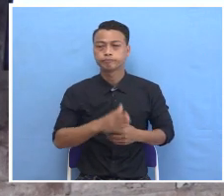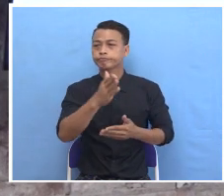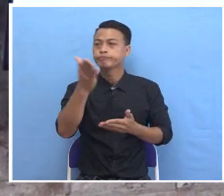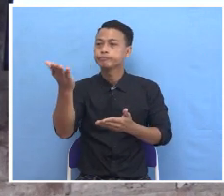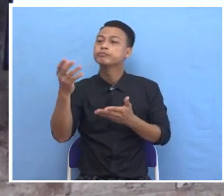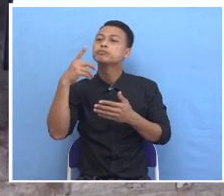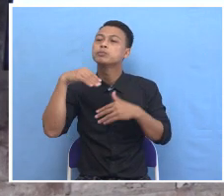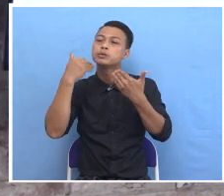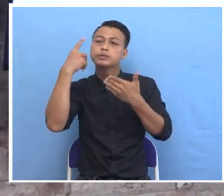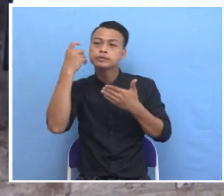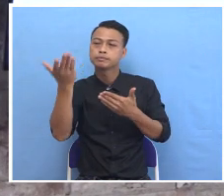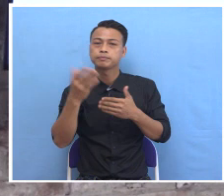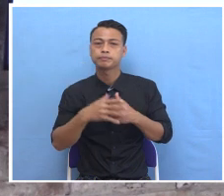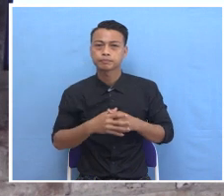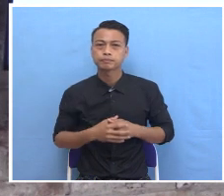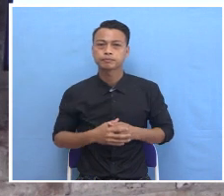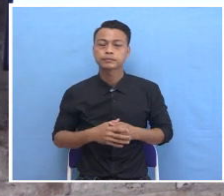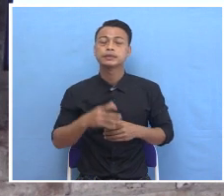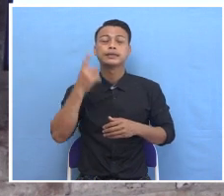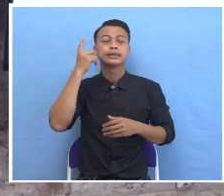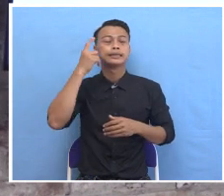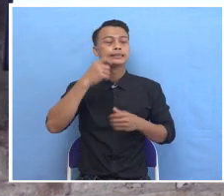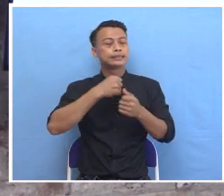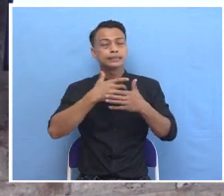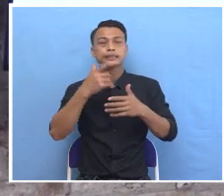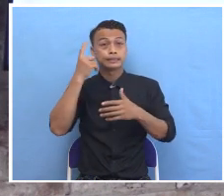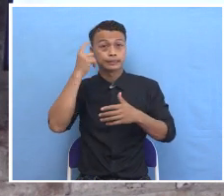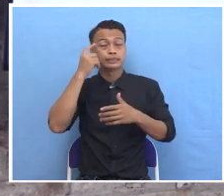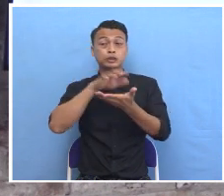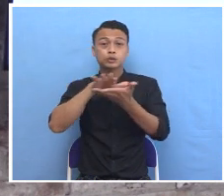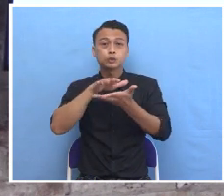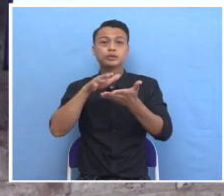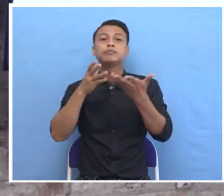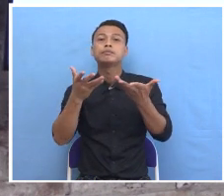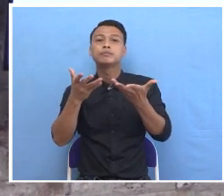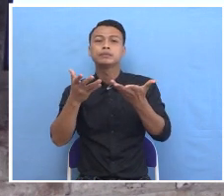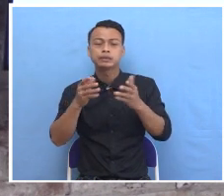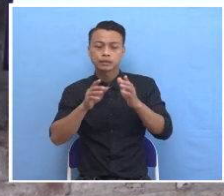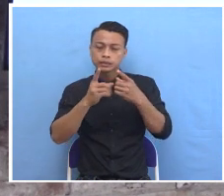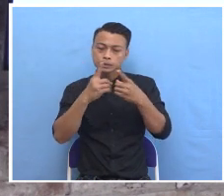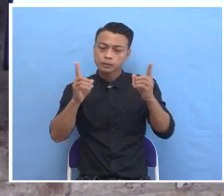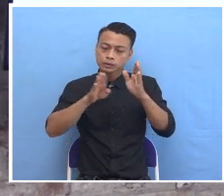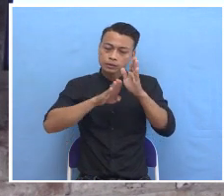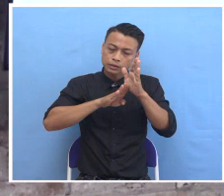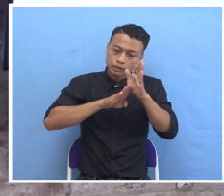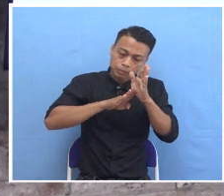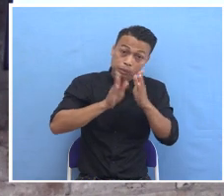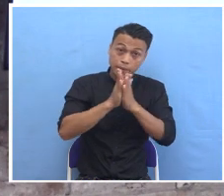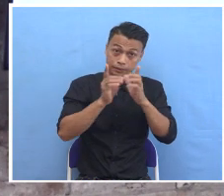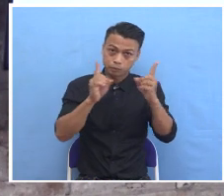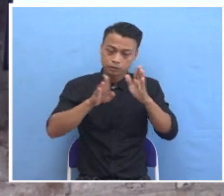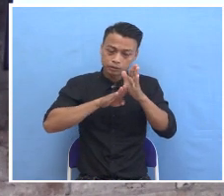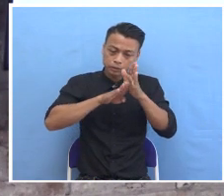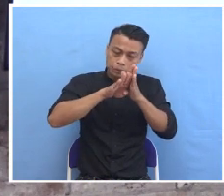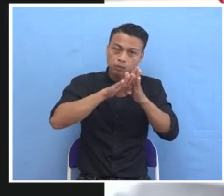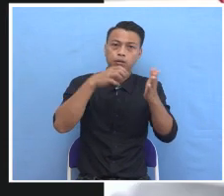က်ပြီးတော့မှဘယ်လိုပြောချင်ပါလဲခင်ဗျကျွန်တော်တို့အဓိကပြောနေတာကကျွန်တော်တို့စိတ်မတိုးနိုင်တဲ့အဓိကပြဿနာဟာ